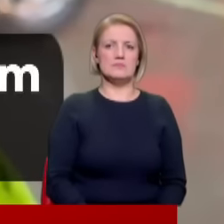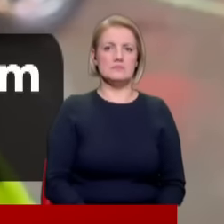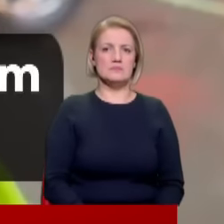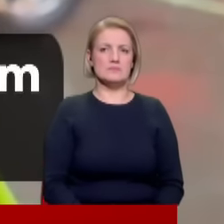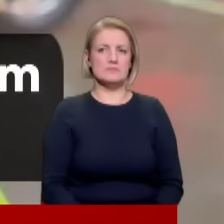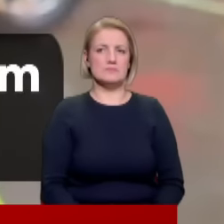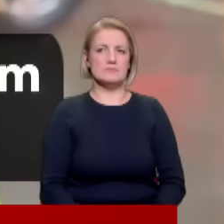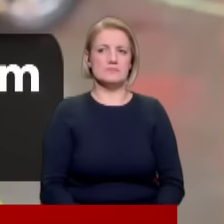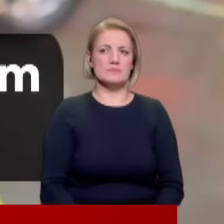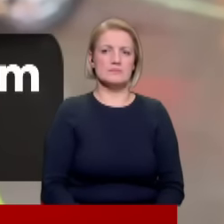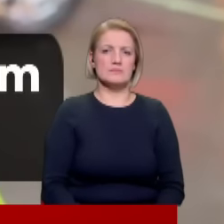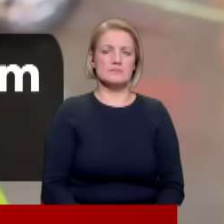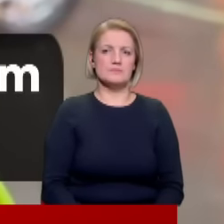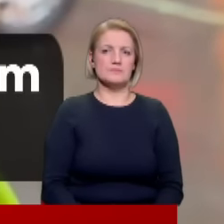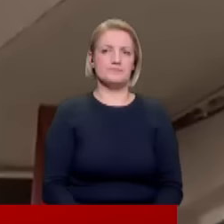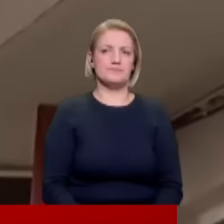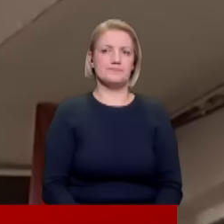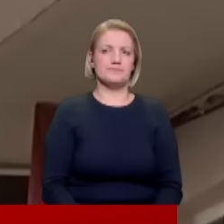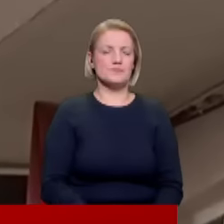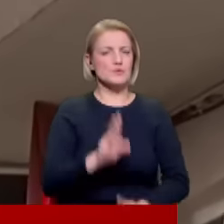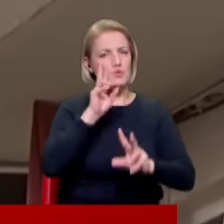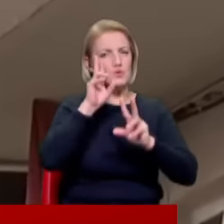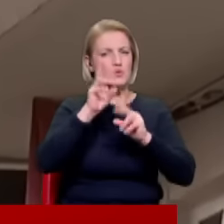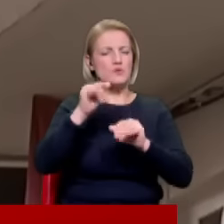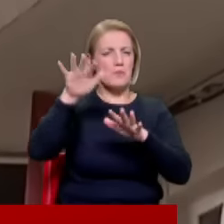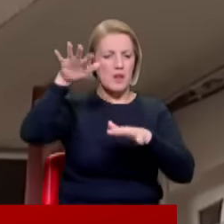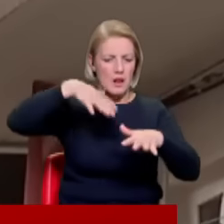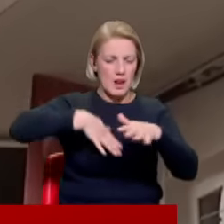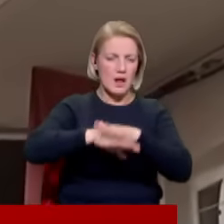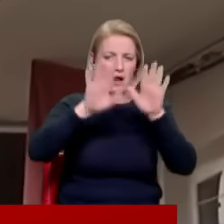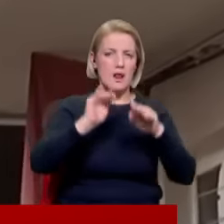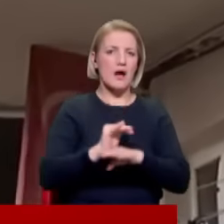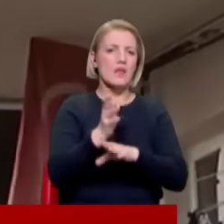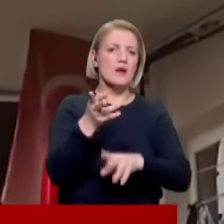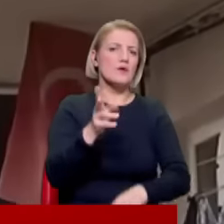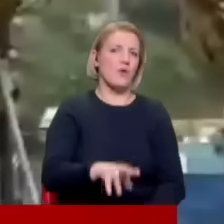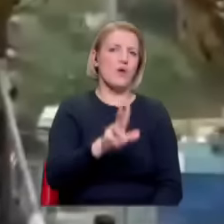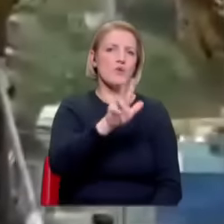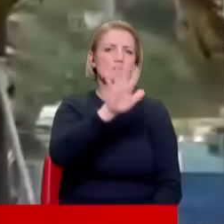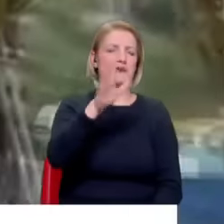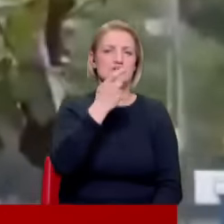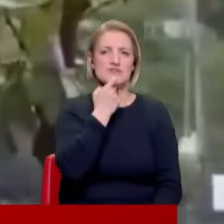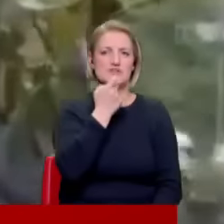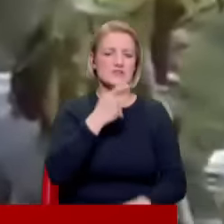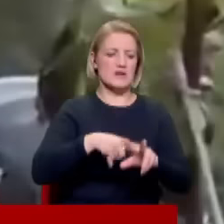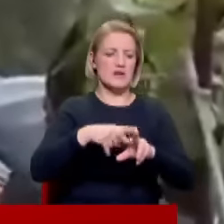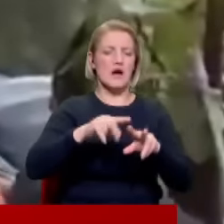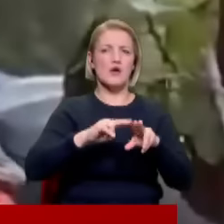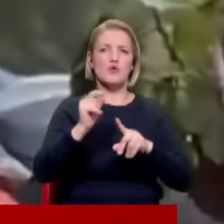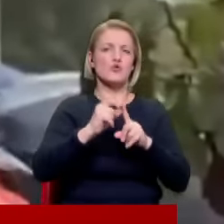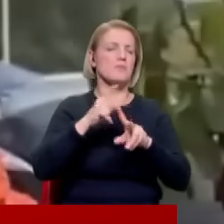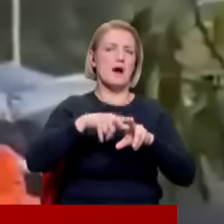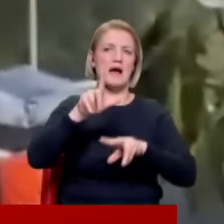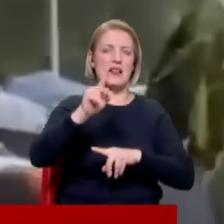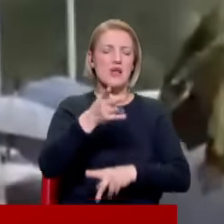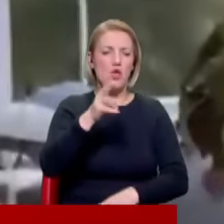Yatakta yakalandık zaten. Bir patlamayla uyandım yani. Uyurken toprak altında kalarak hayatını kaybeden 35 yaşındaki Yakup Ali Bayraktar'ın